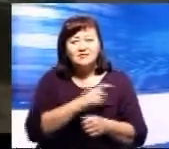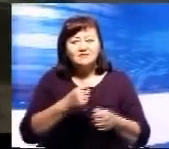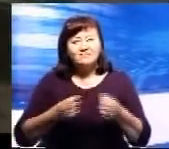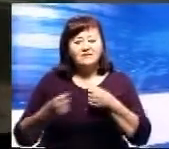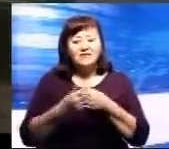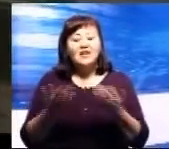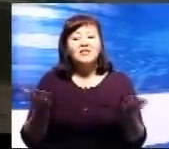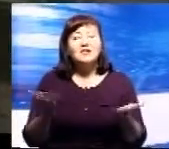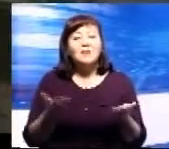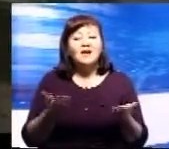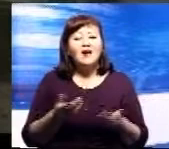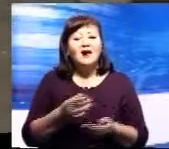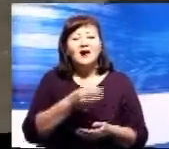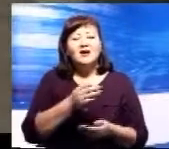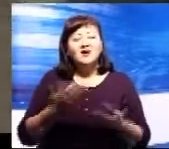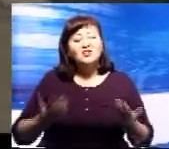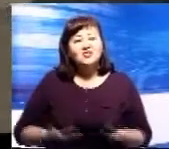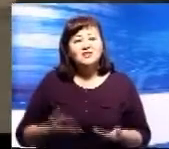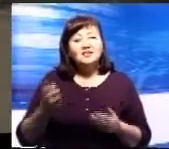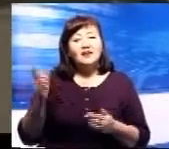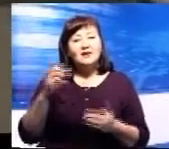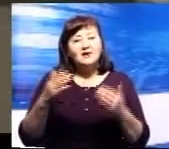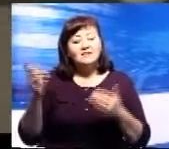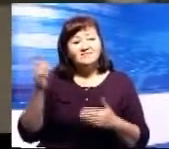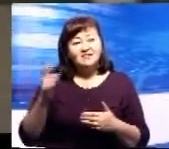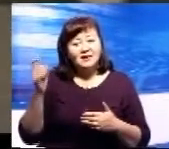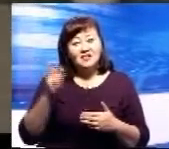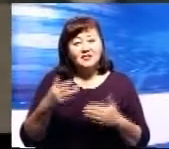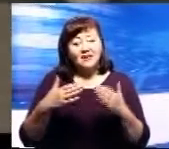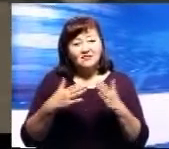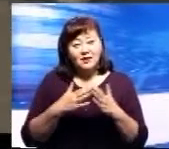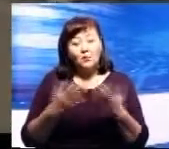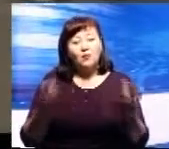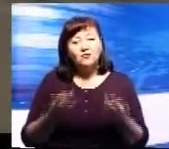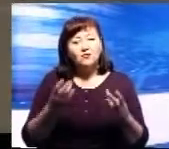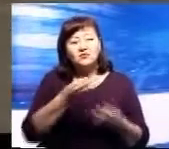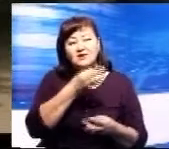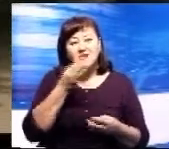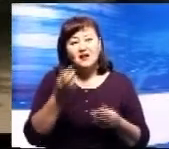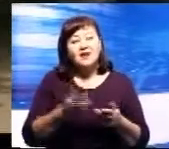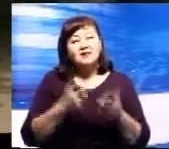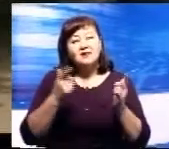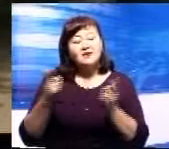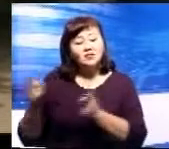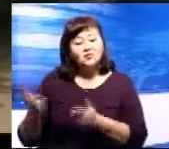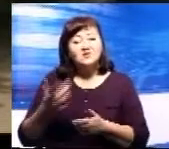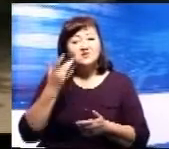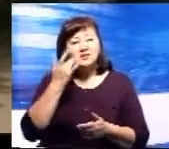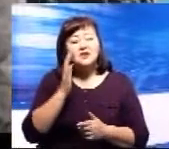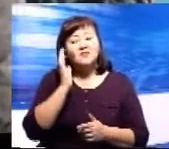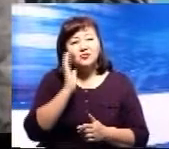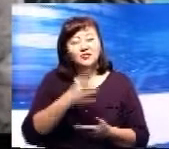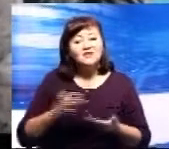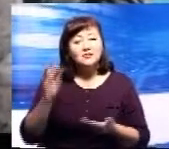частных домов не научатся заранее думать о предстоящей зиме и своевременно делать необходимые запасы угля, аналогичная ситуация